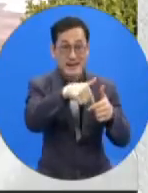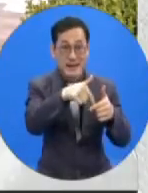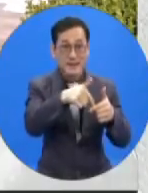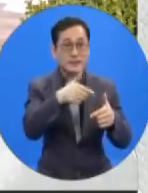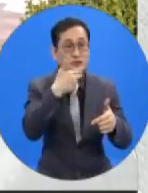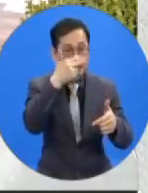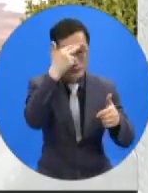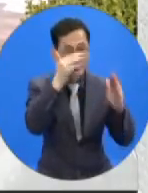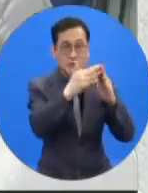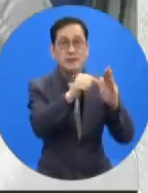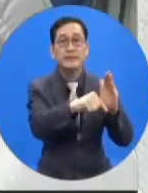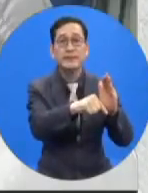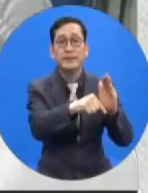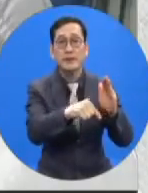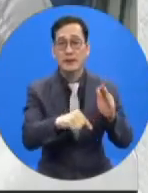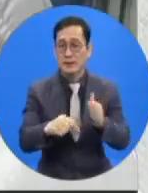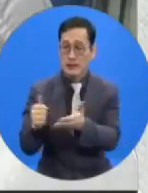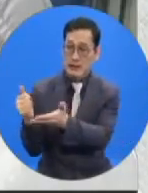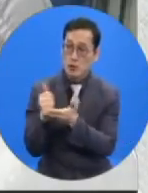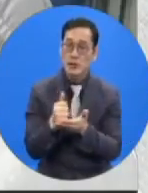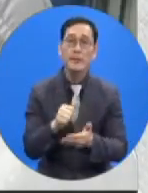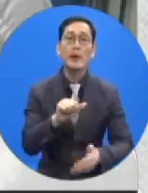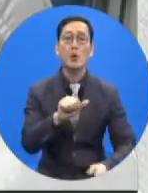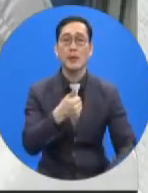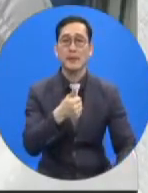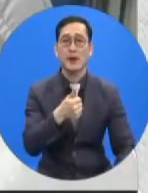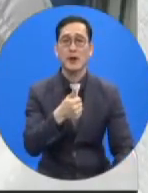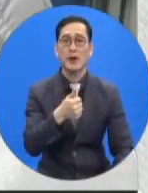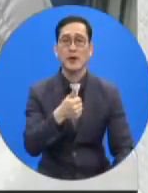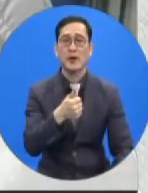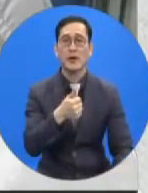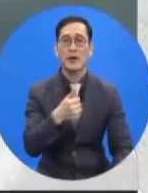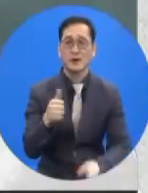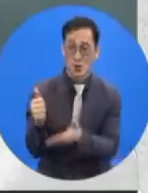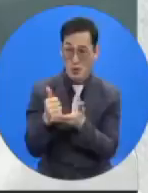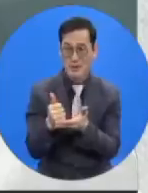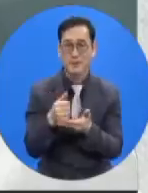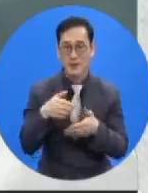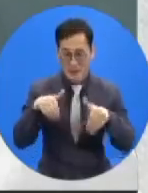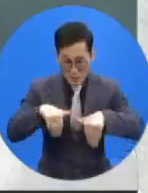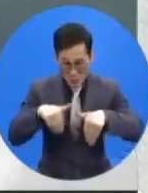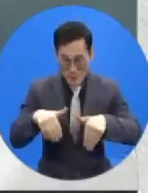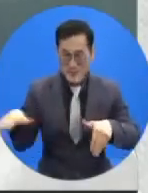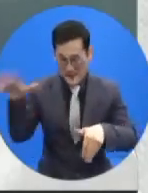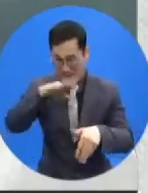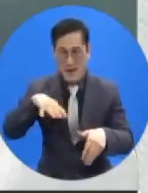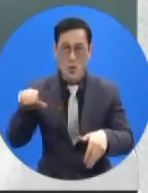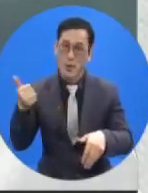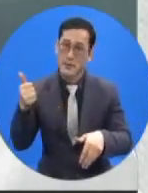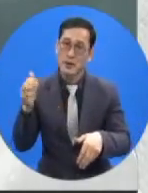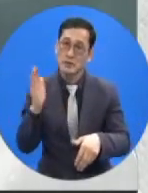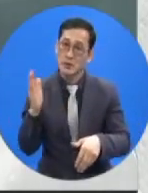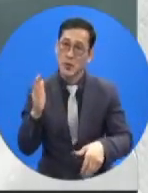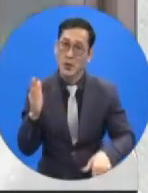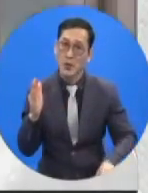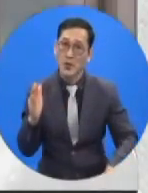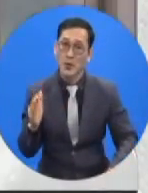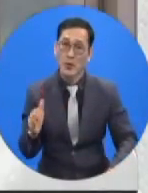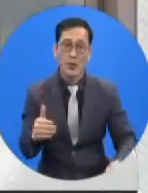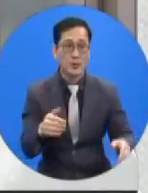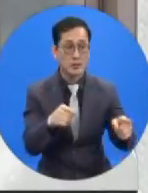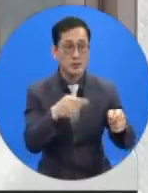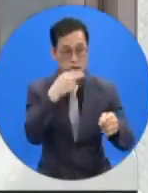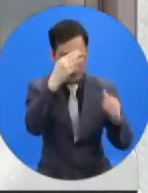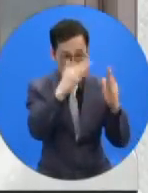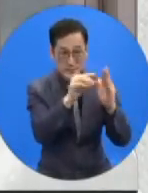지금 500명의 손님과 종업원이 있다라는 것은 저런 그 룸 사롱이 상당수가 저는 있는 걸로 알고